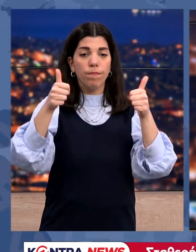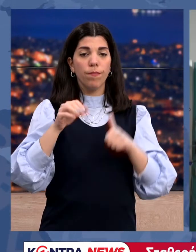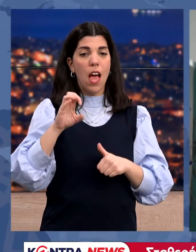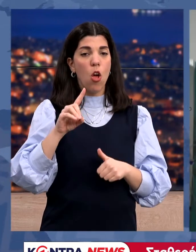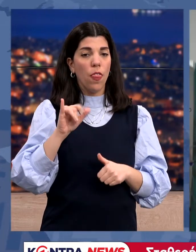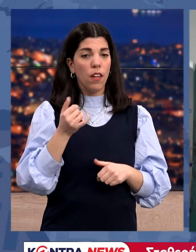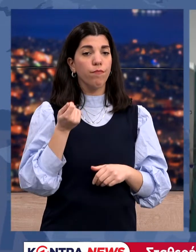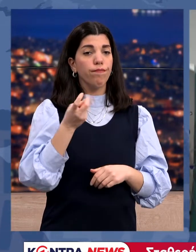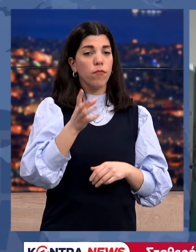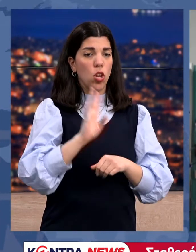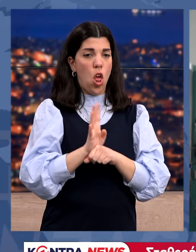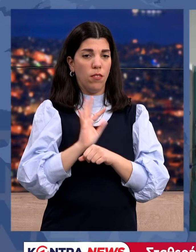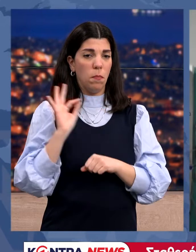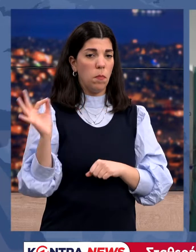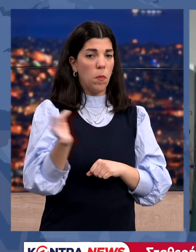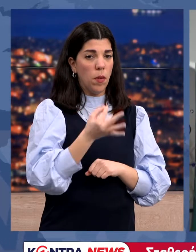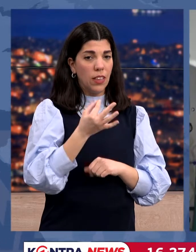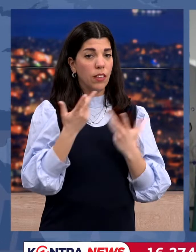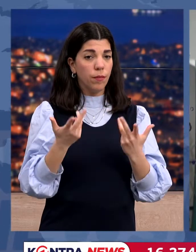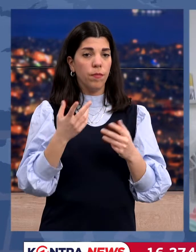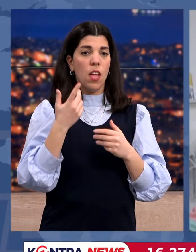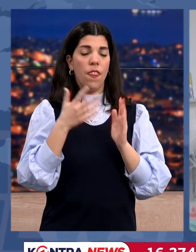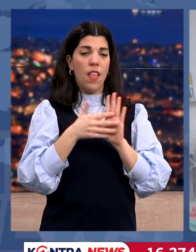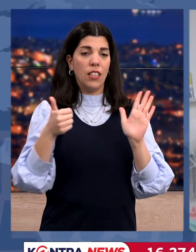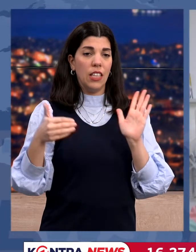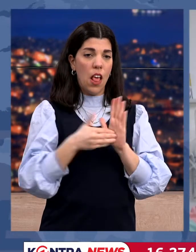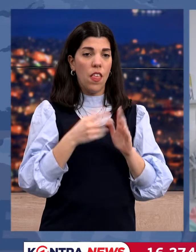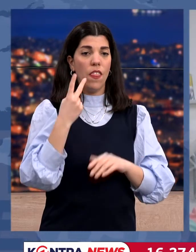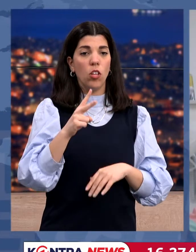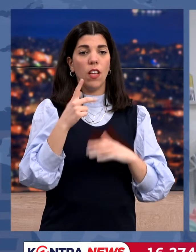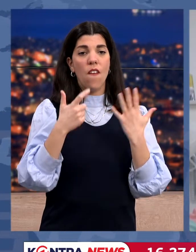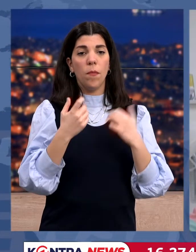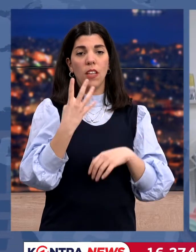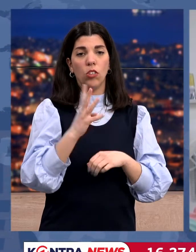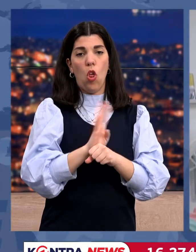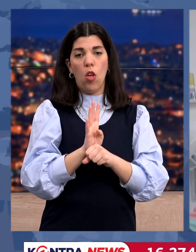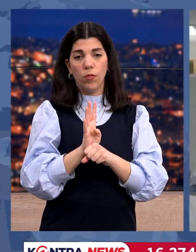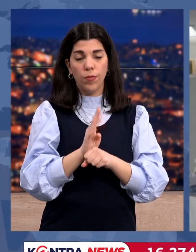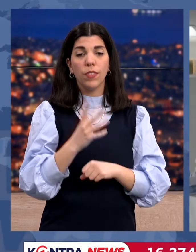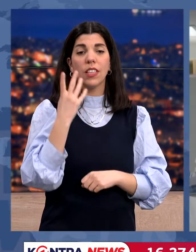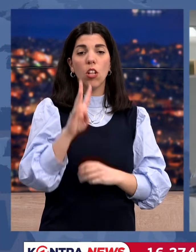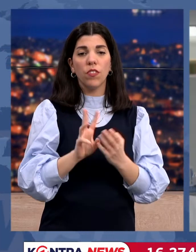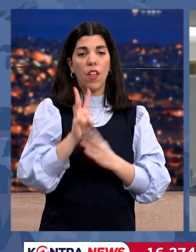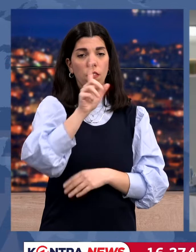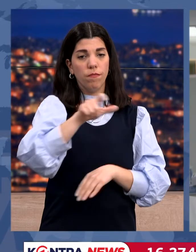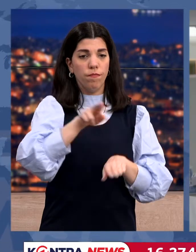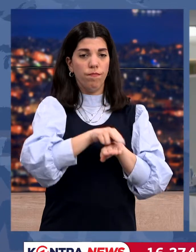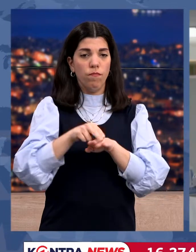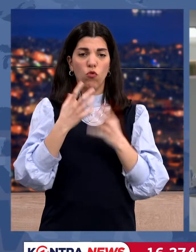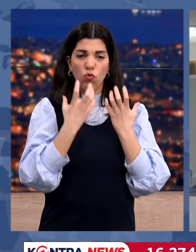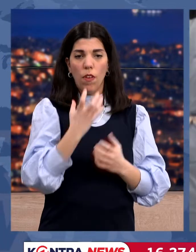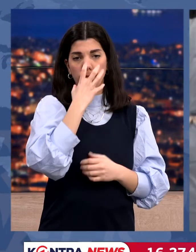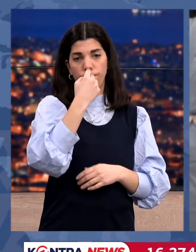πανδημίας σήμερα ο εοδ ανακοίνωσε 16 274 νέα κρούσματα 413